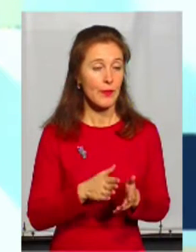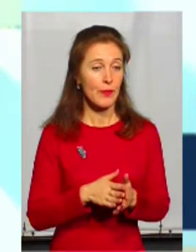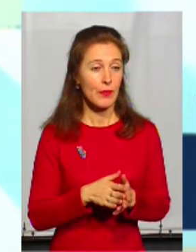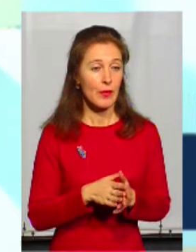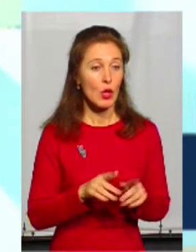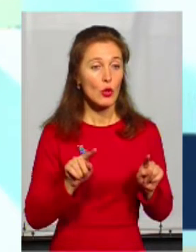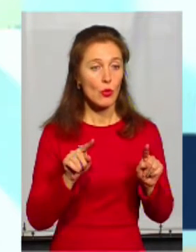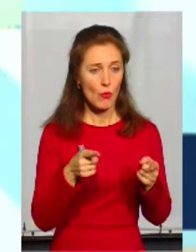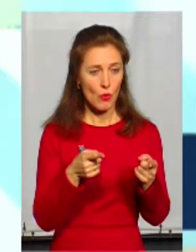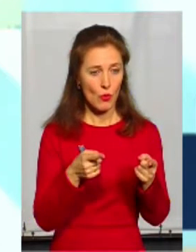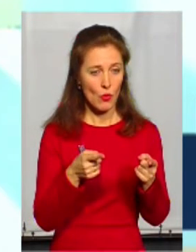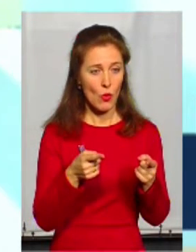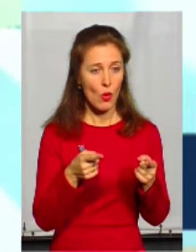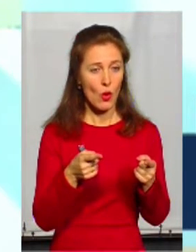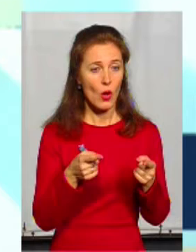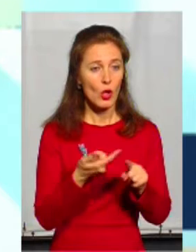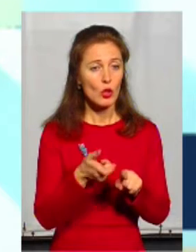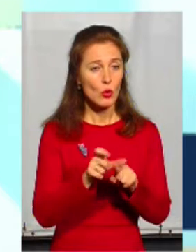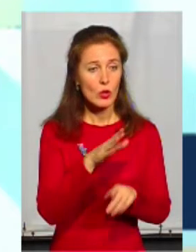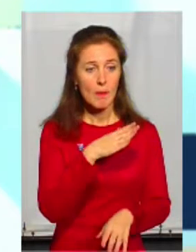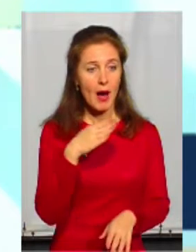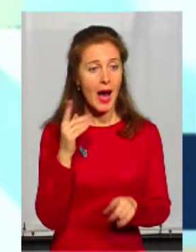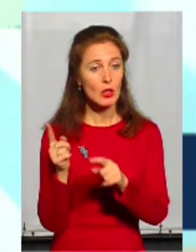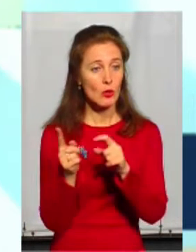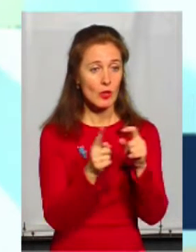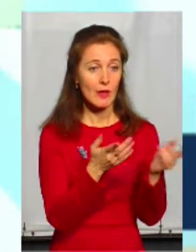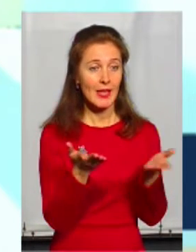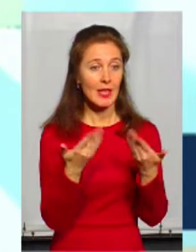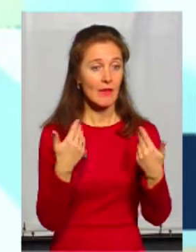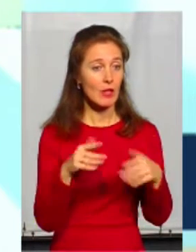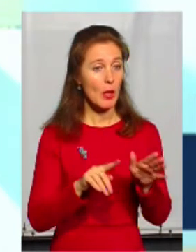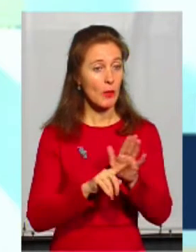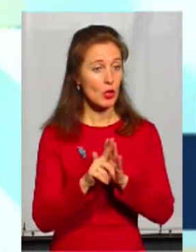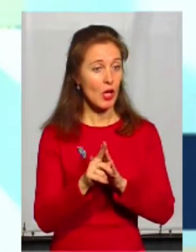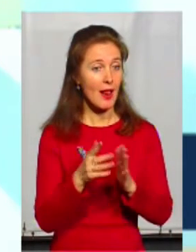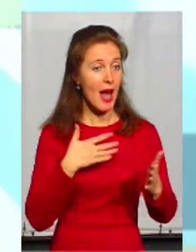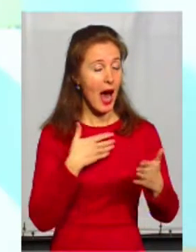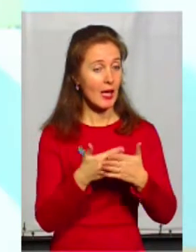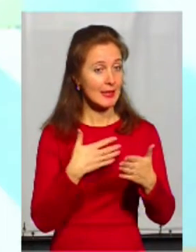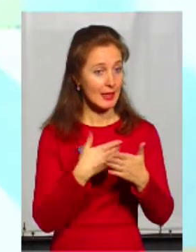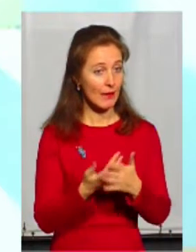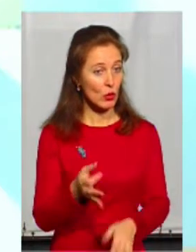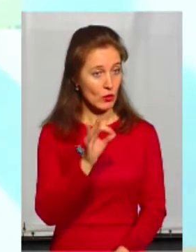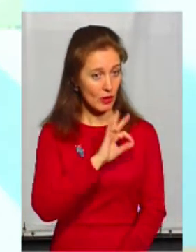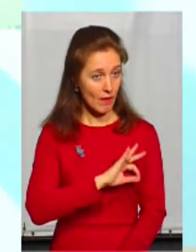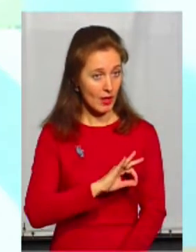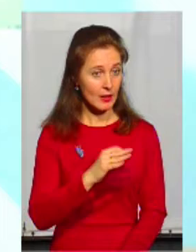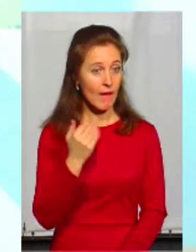фемінітивів. Тому дуже багато, власне, слів, які вже почали дуже активно вживати, вони вже